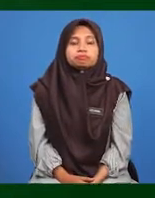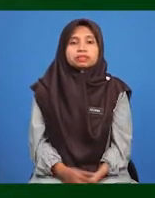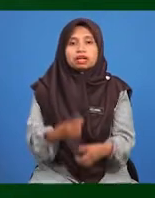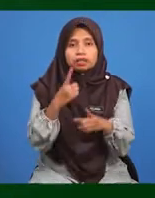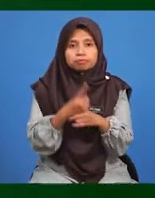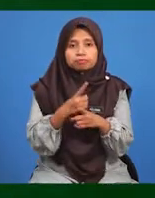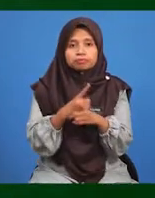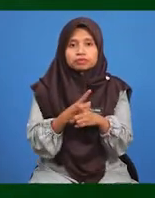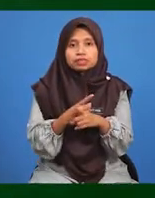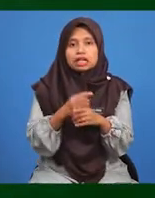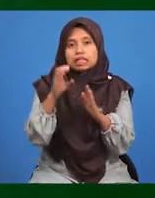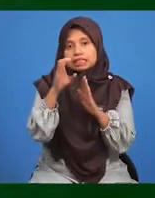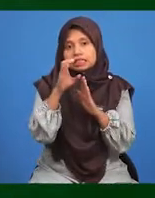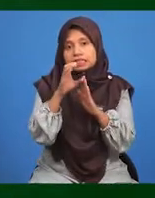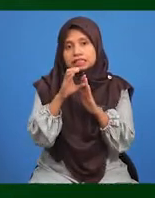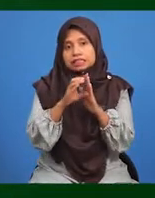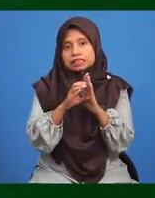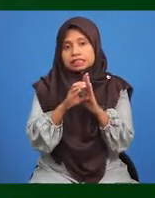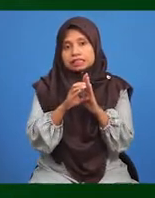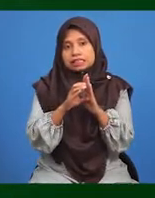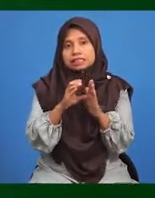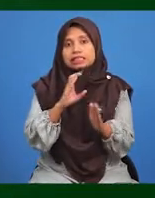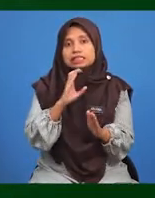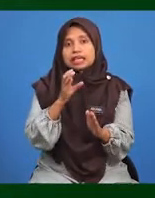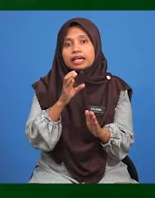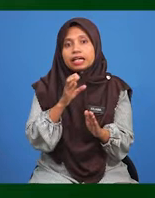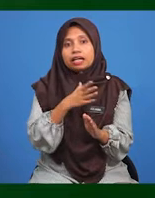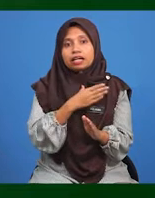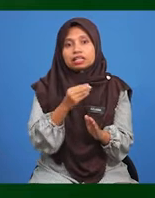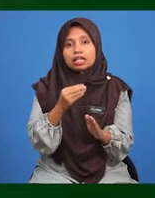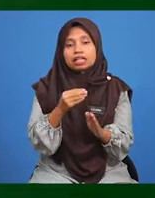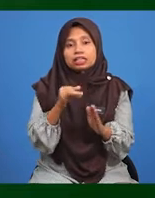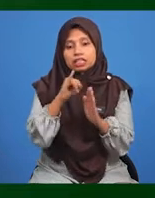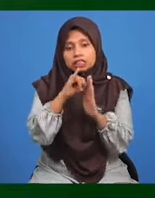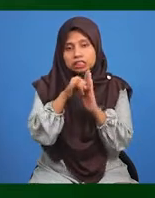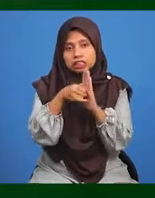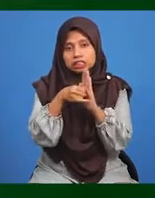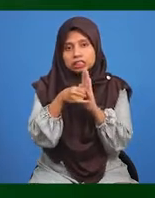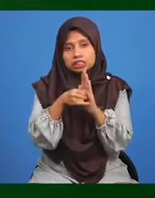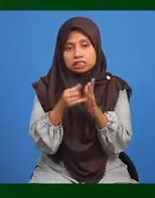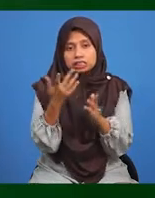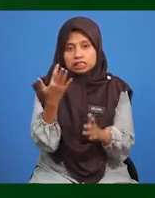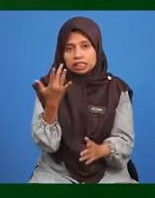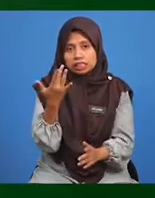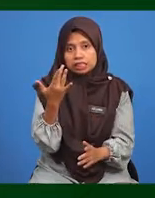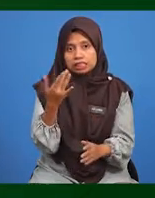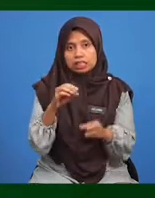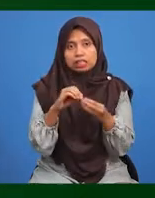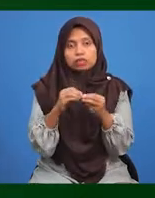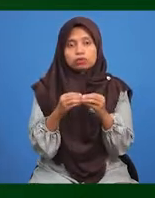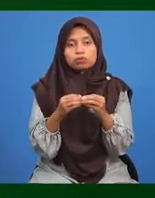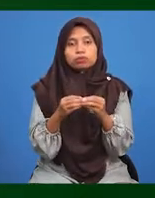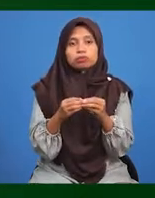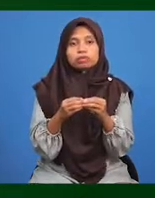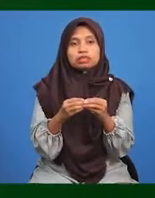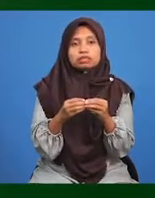Ya, betul. Cecair dan jejari. Seterusnya, mari kita lihat jawapan